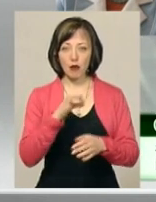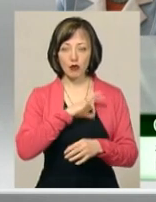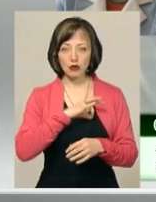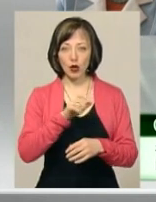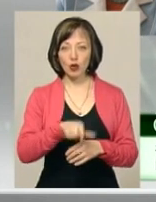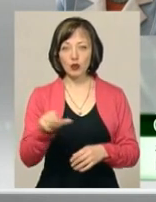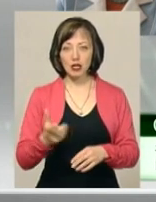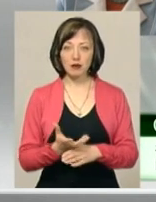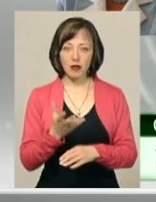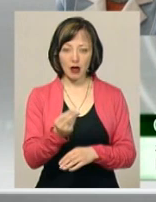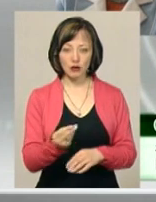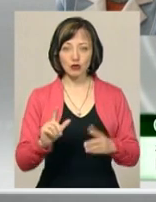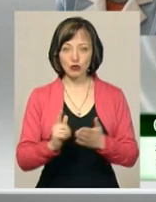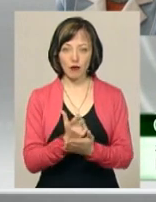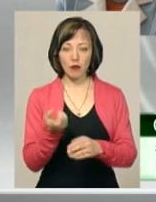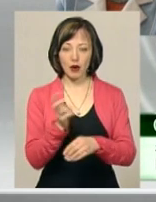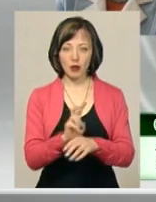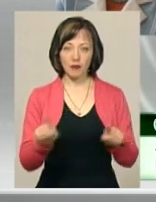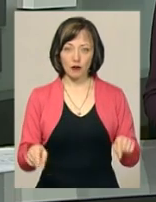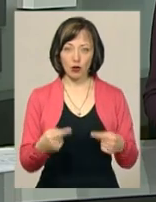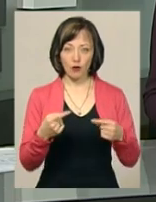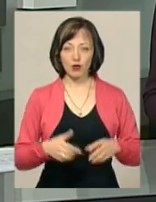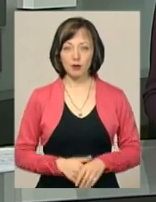Людина сплачує, виходимо, знову відновлюємо.